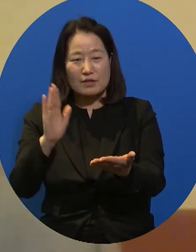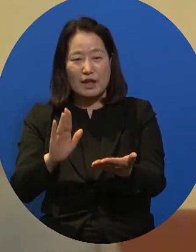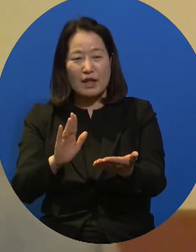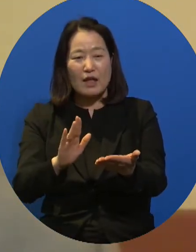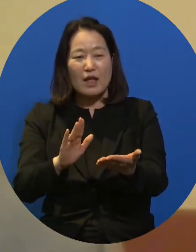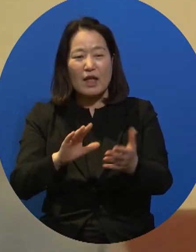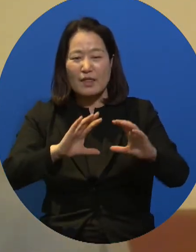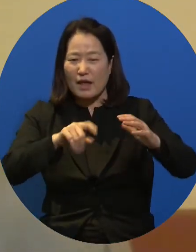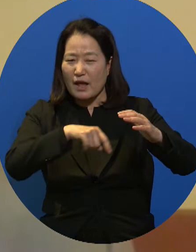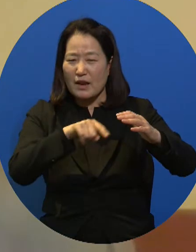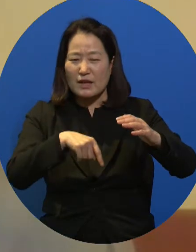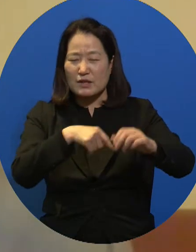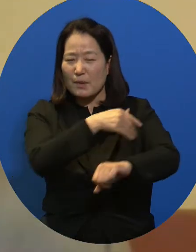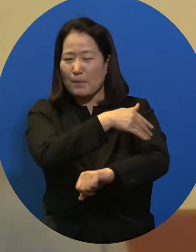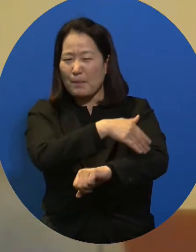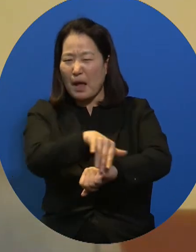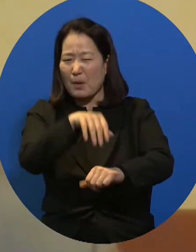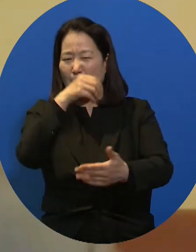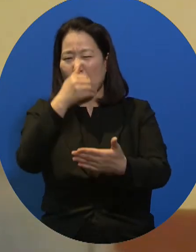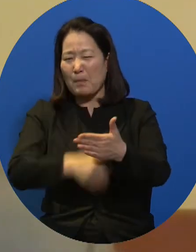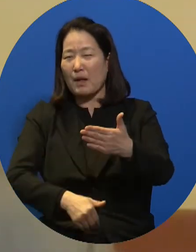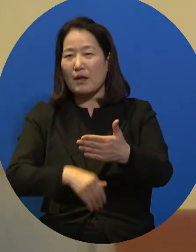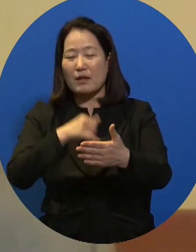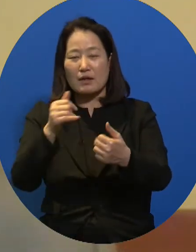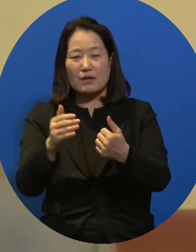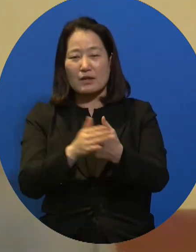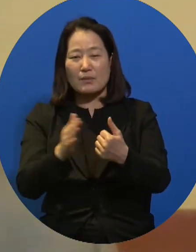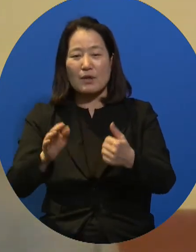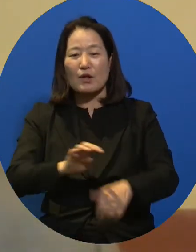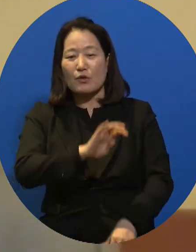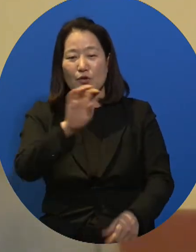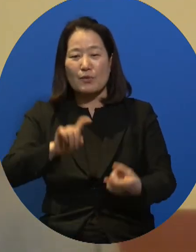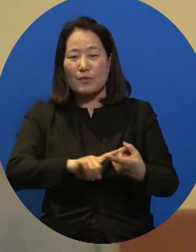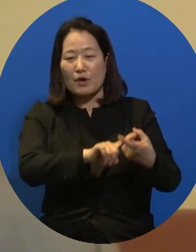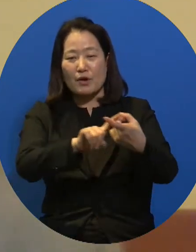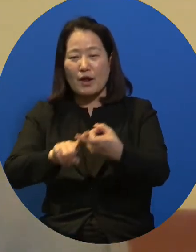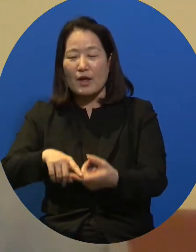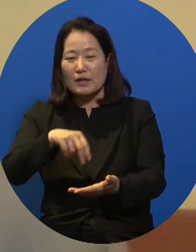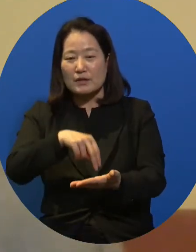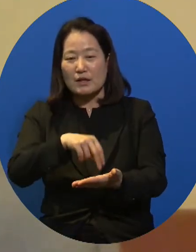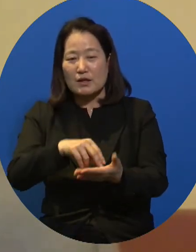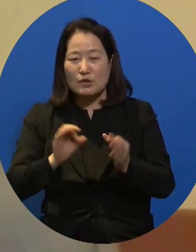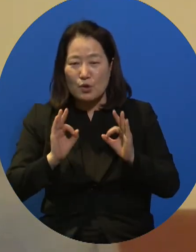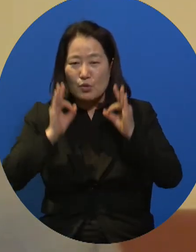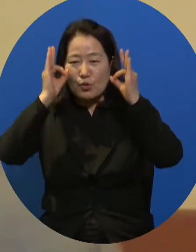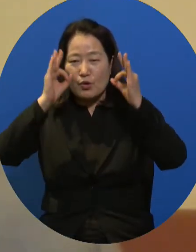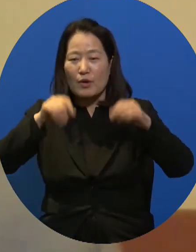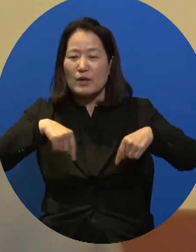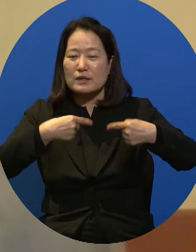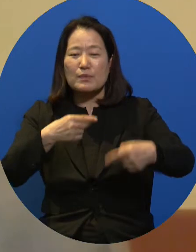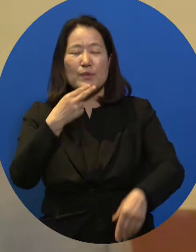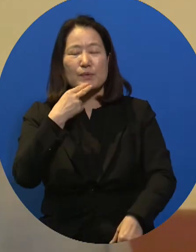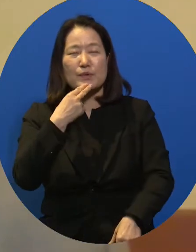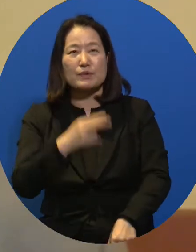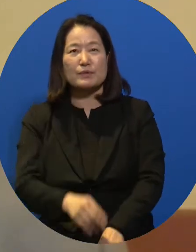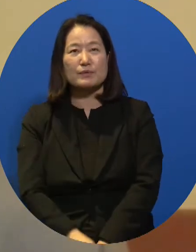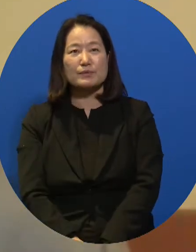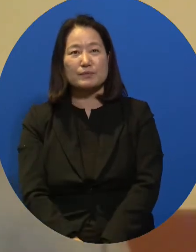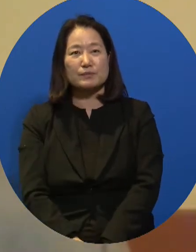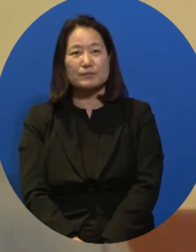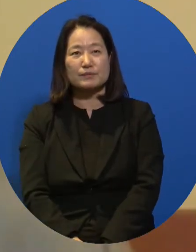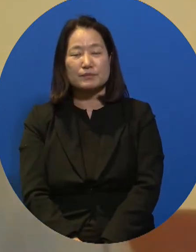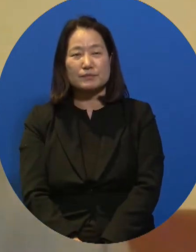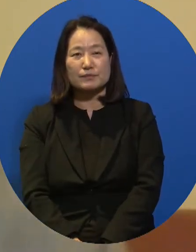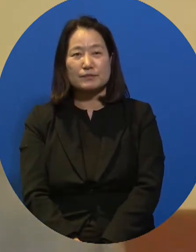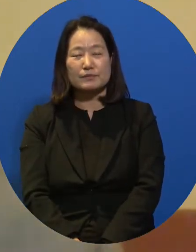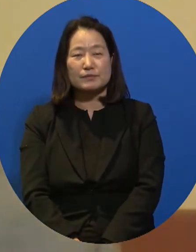외면했고 또 유럽연합 차원에서의 노력에 동참하지 못했다라는 것을 지적을 했습니다. 그리고